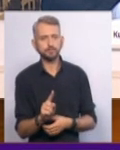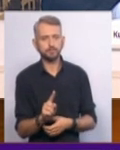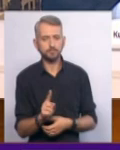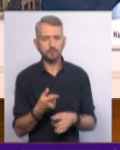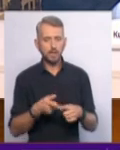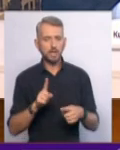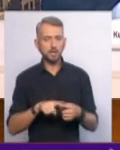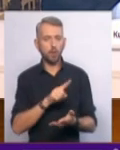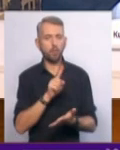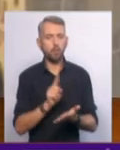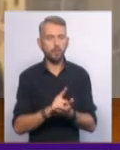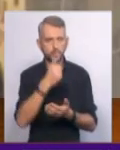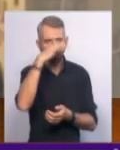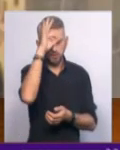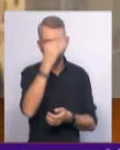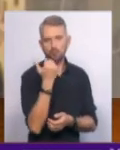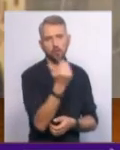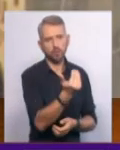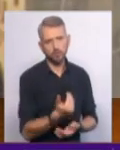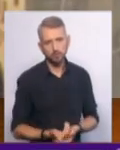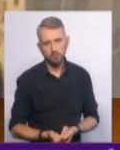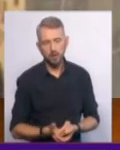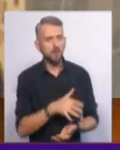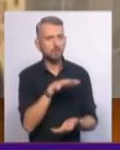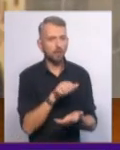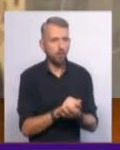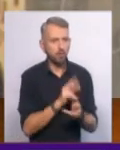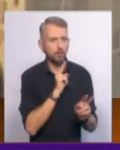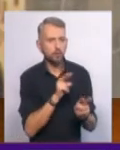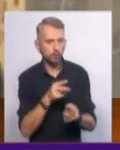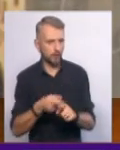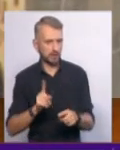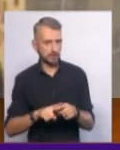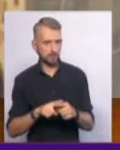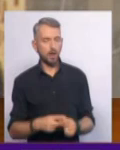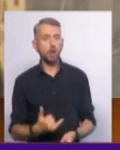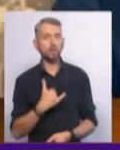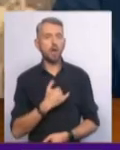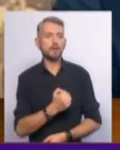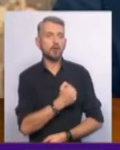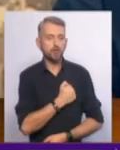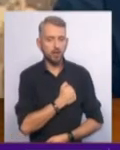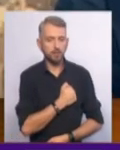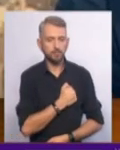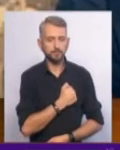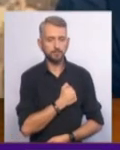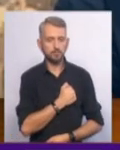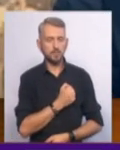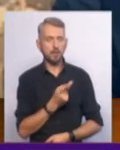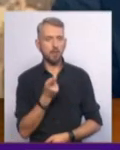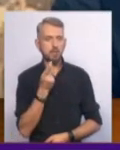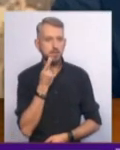це обов'язок правоохоронних органів. Угу. Займатися, слідкувати за цим. А в нас, на жаль, не